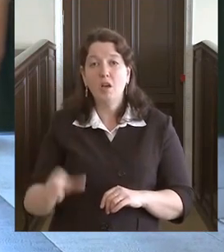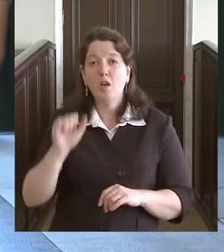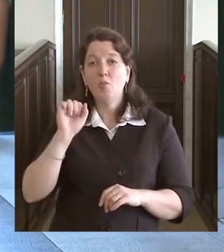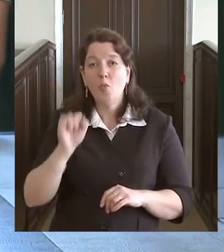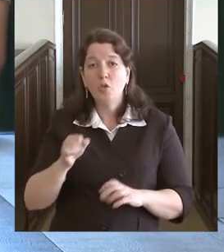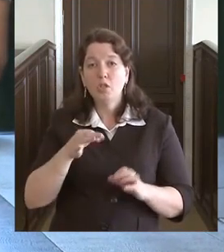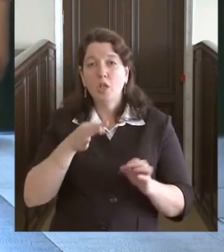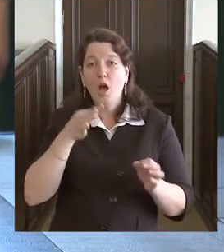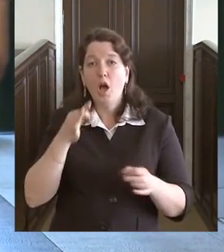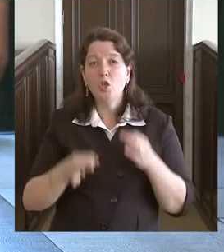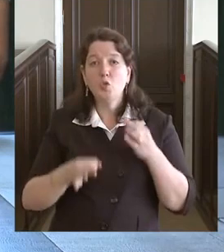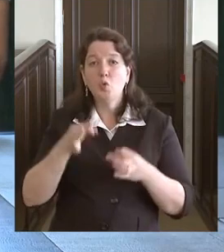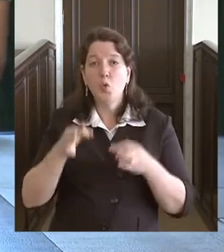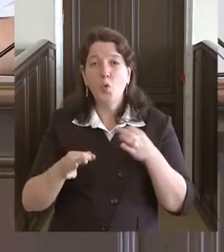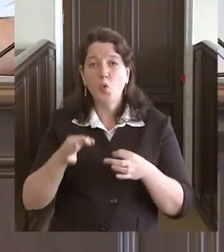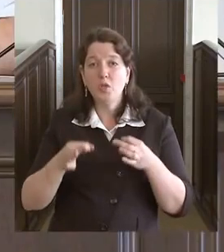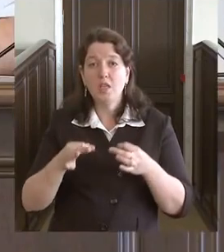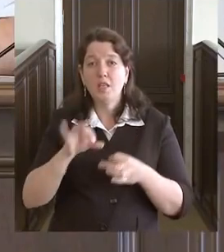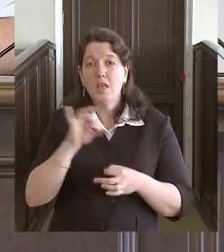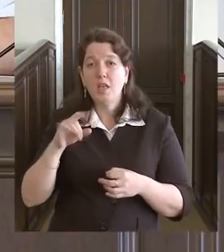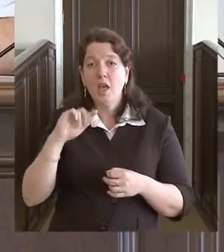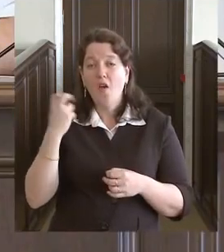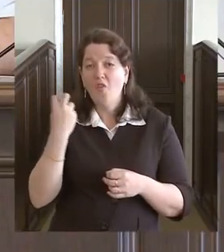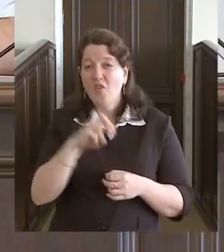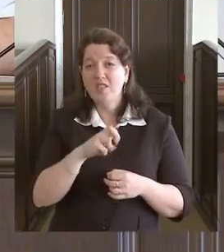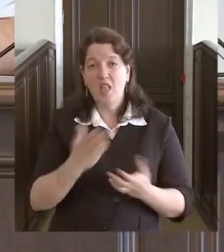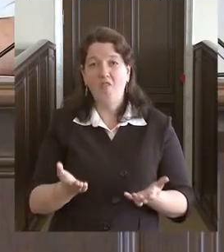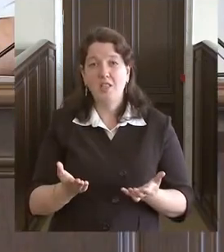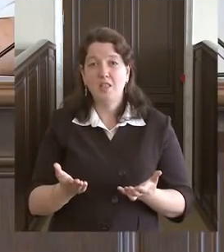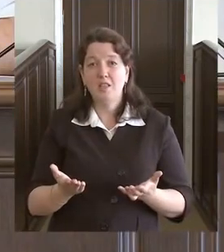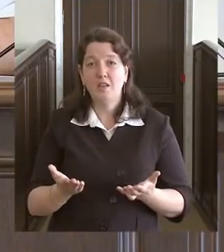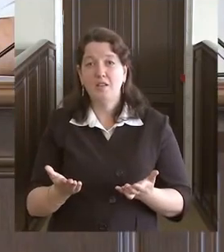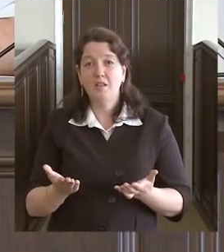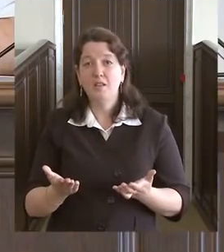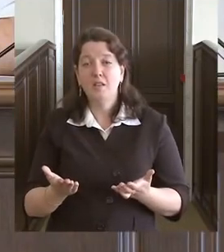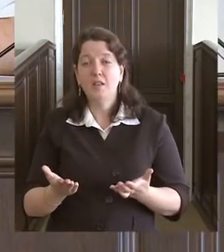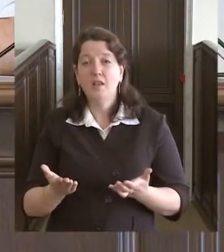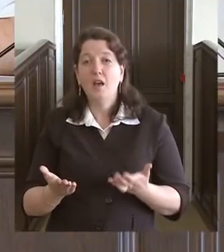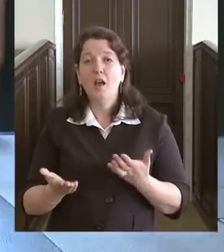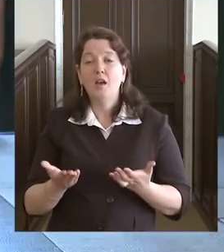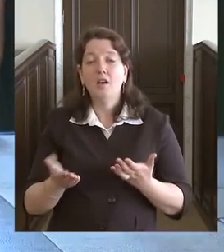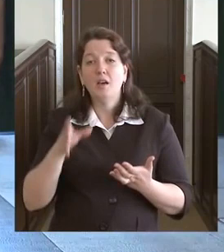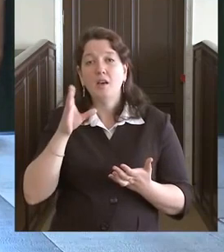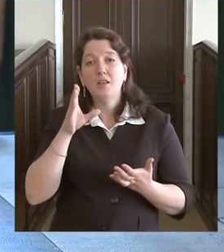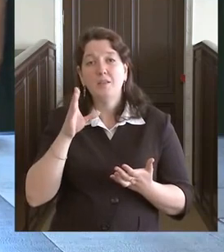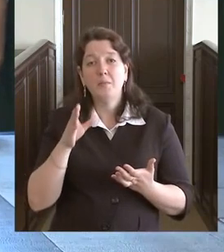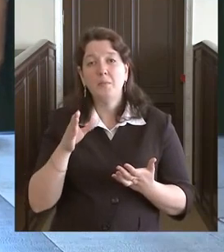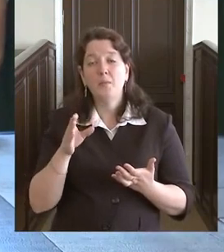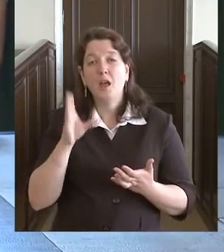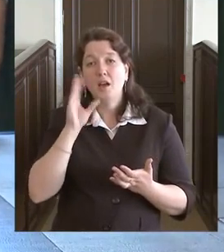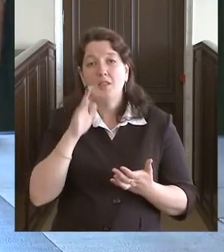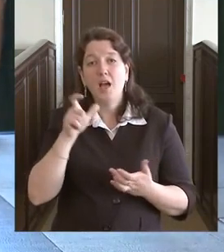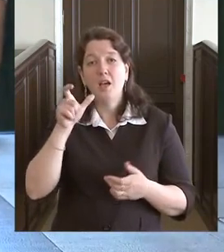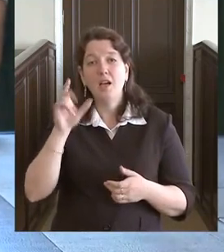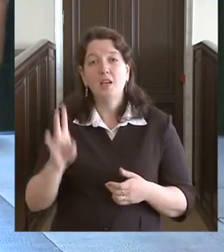осудить и возненавидеть как об может с чистой